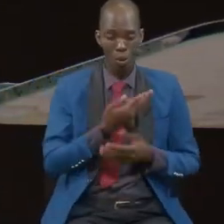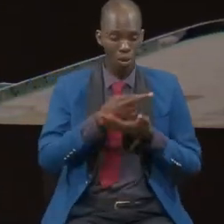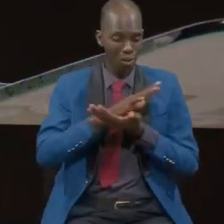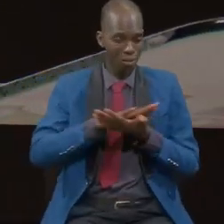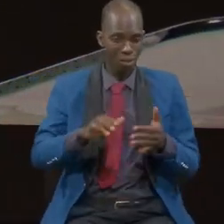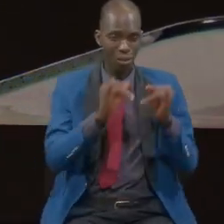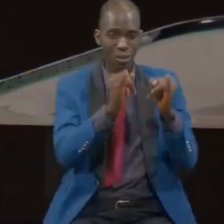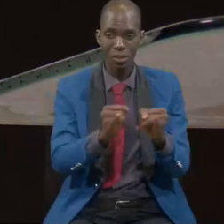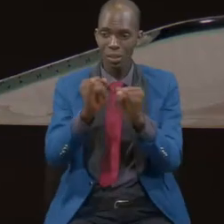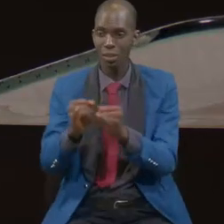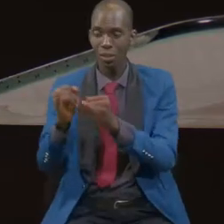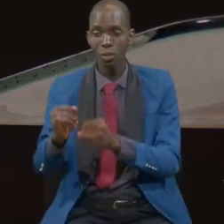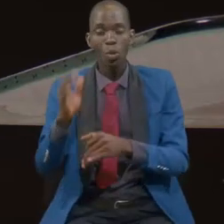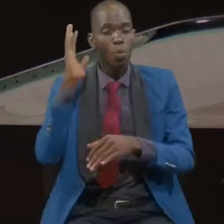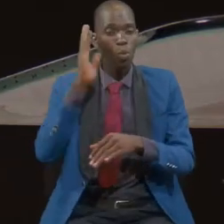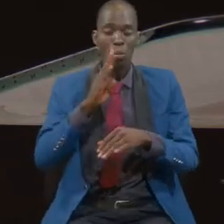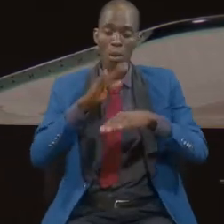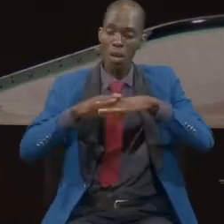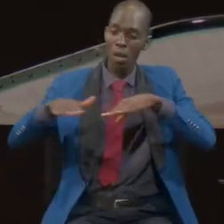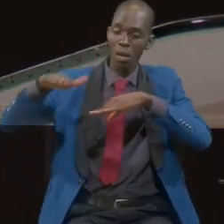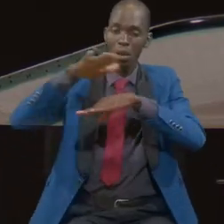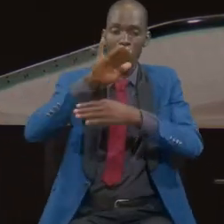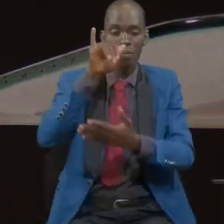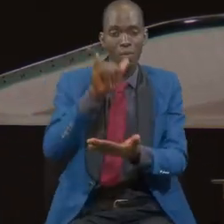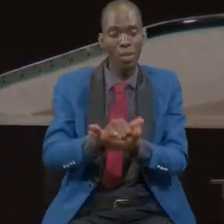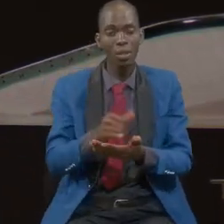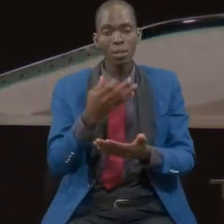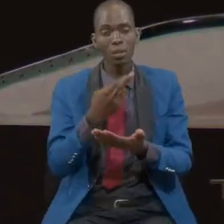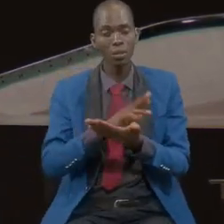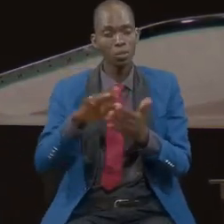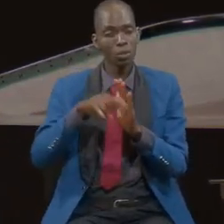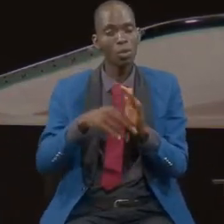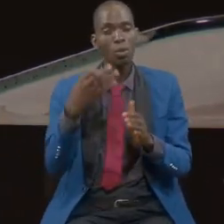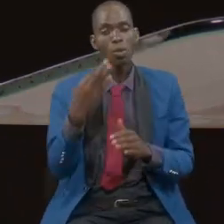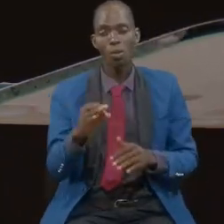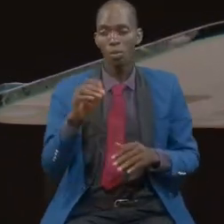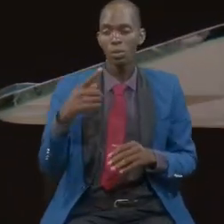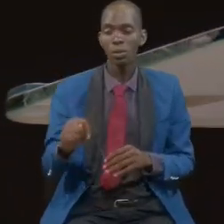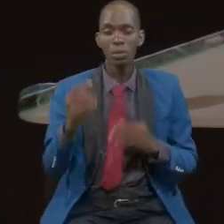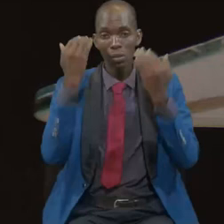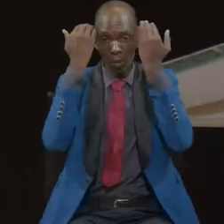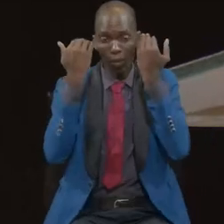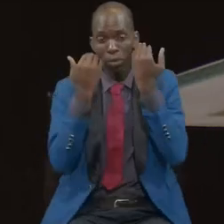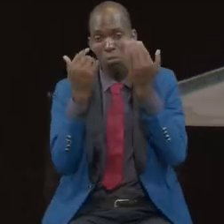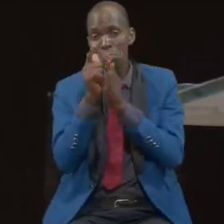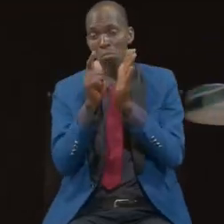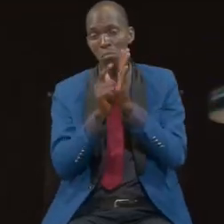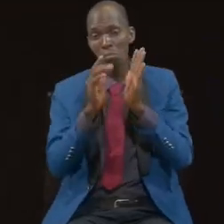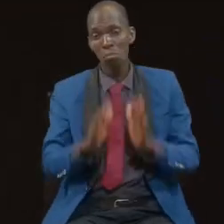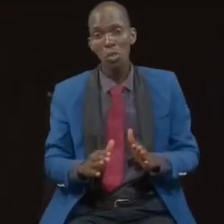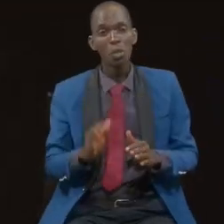notre justice personnelle ne surpasse celle des scribes et des pharisiens, que